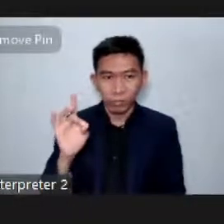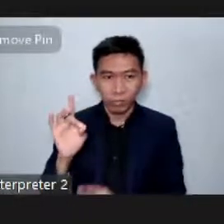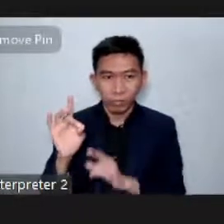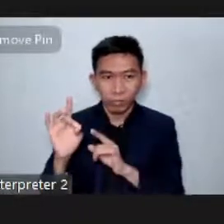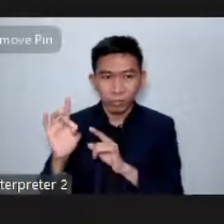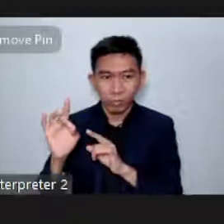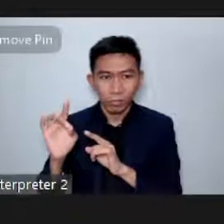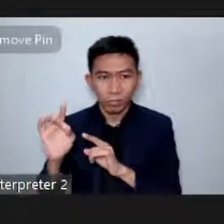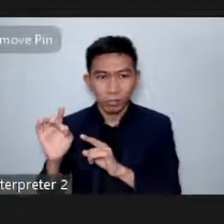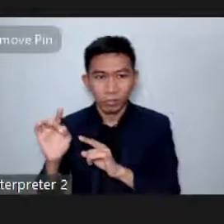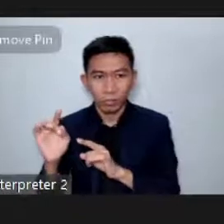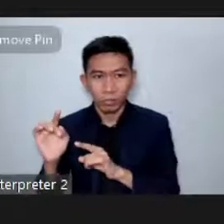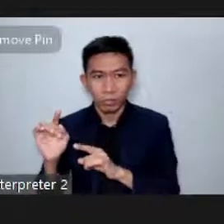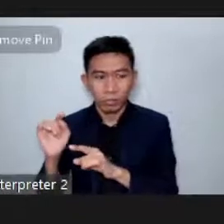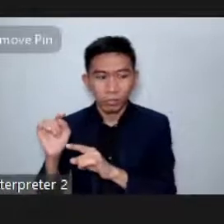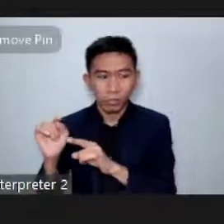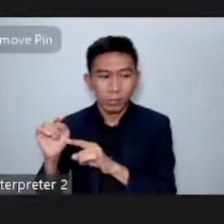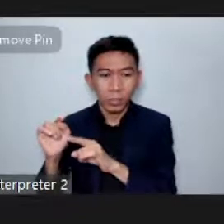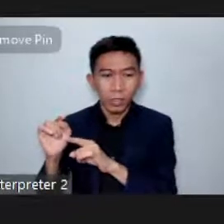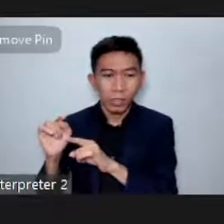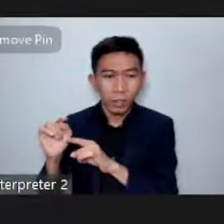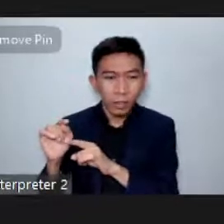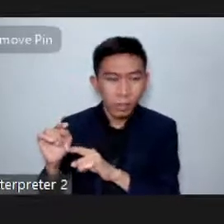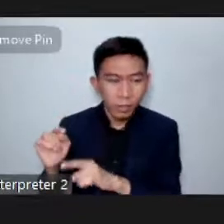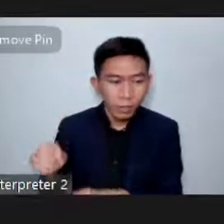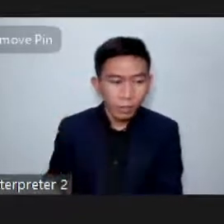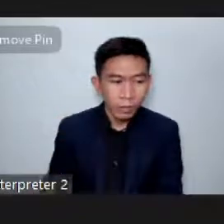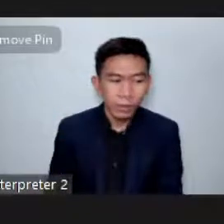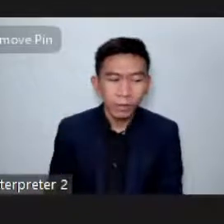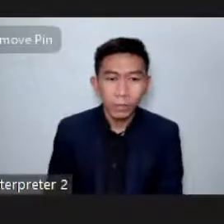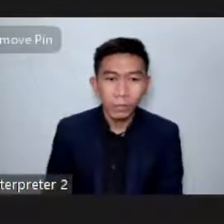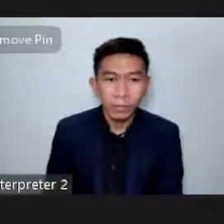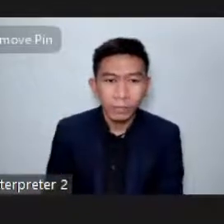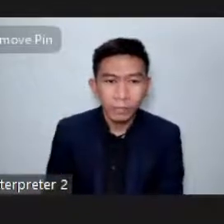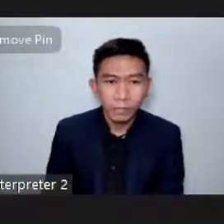ako. Kaya ko kaya